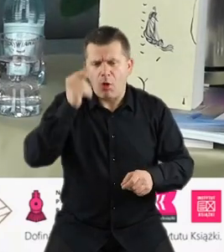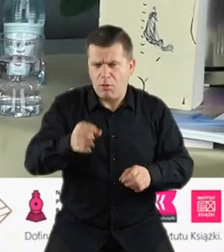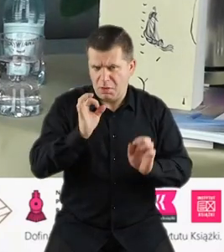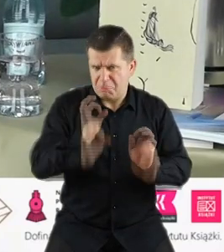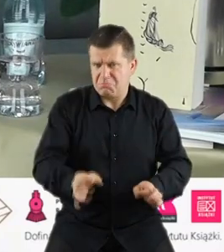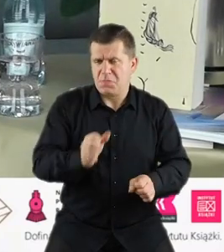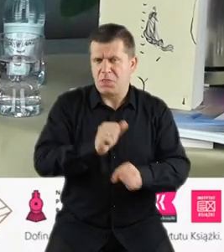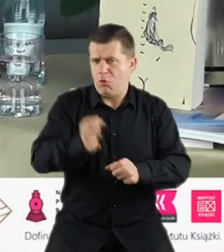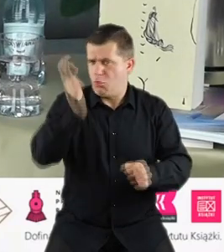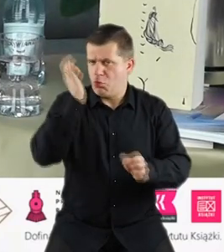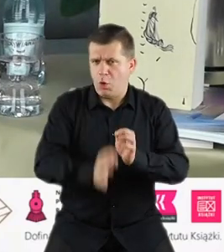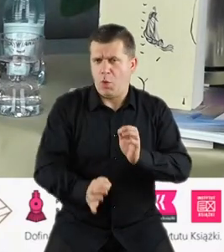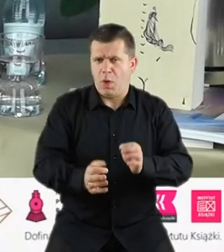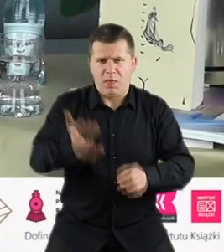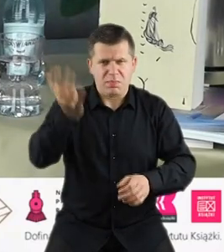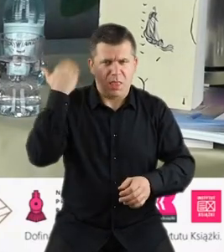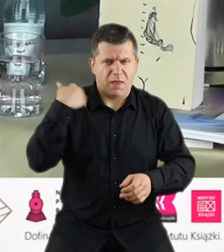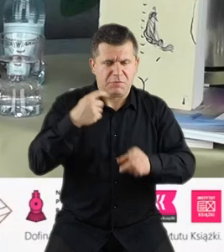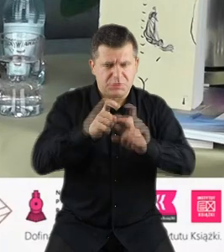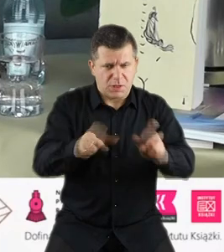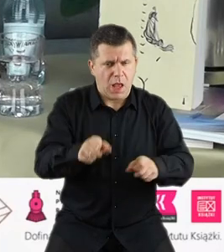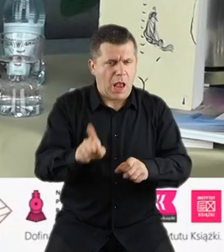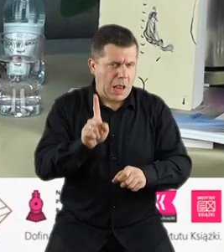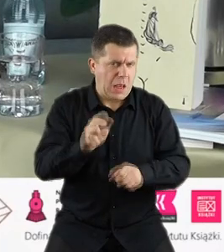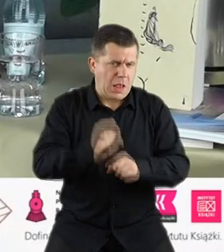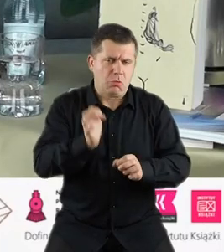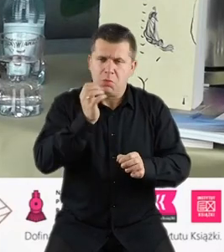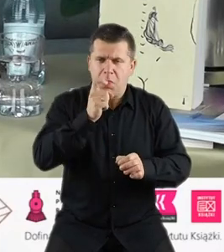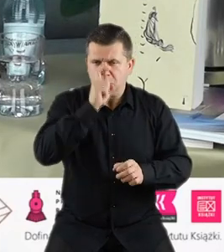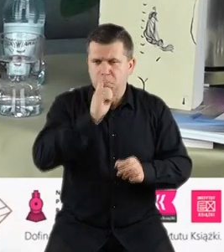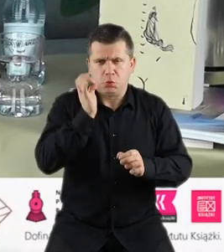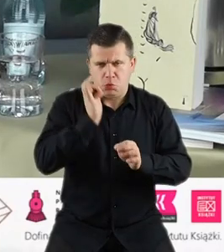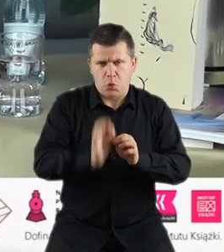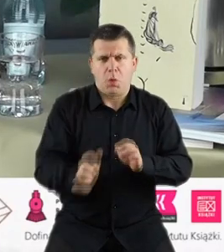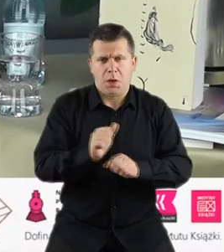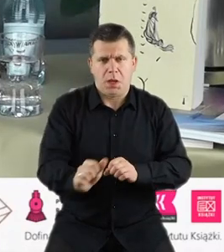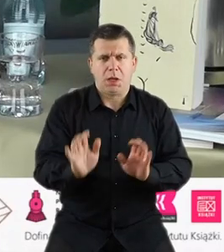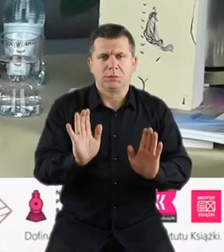jest w miarę dokładna jak na tamte czasy. Natomiast